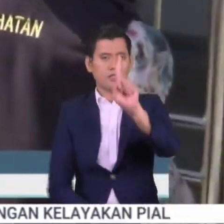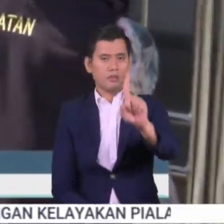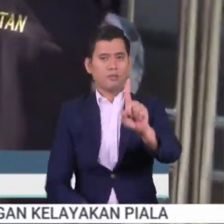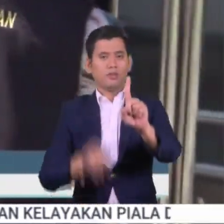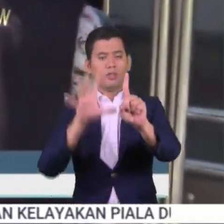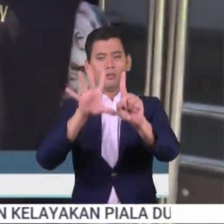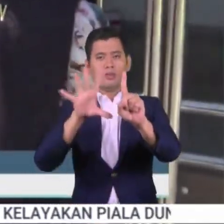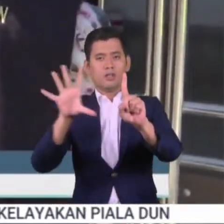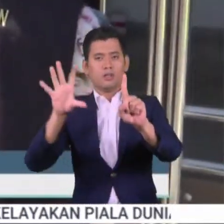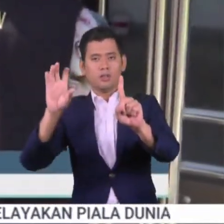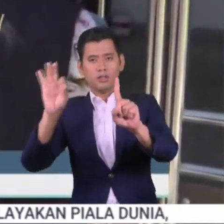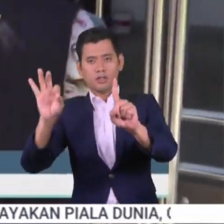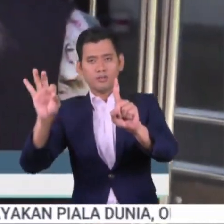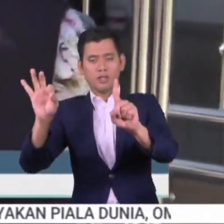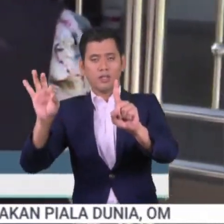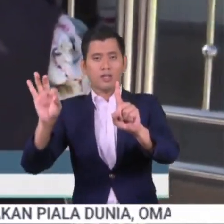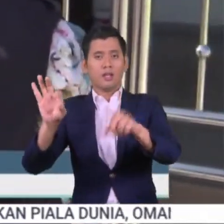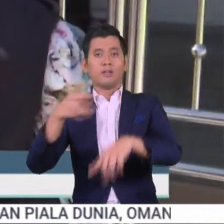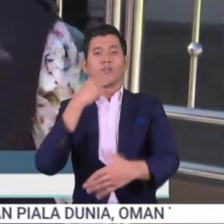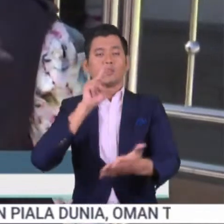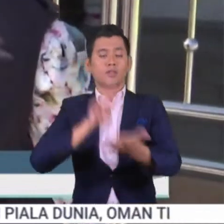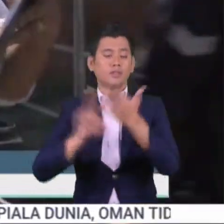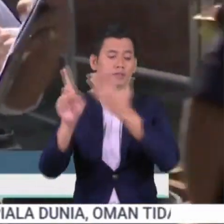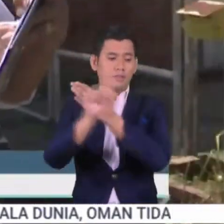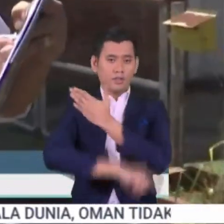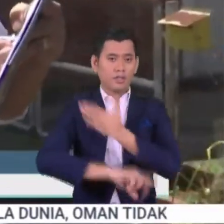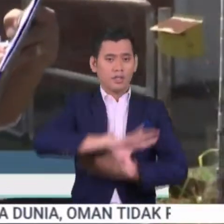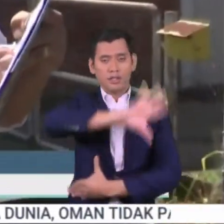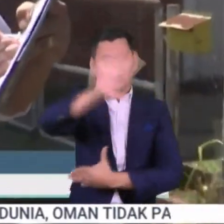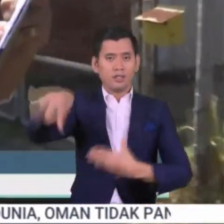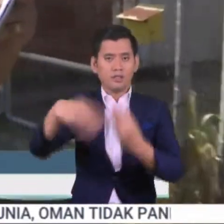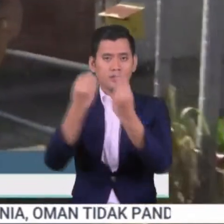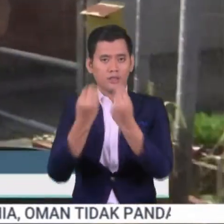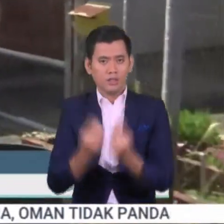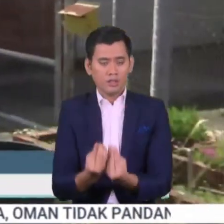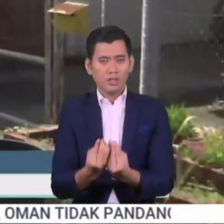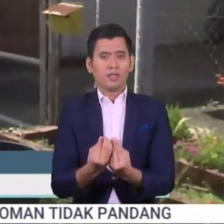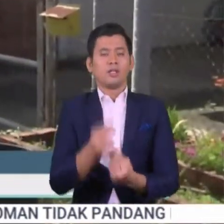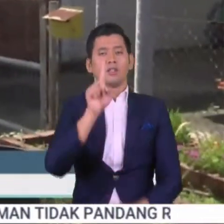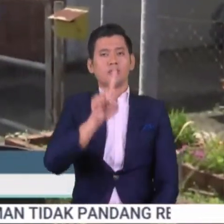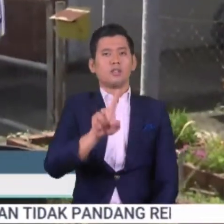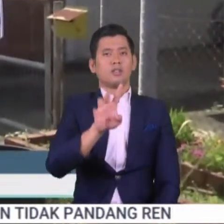1,859 kompaun telah dikeluarkan dengan jumlah kutipan sebanyak